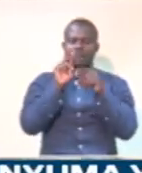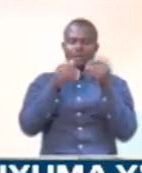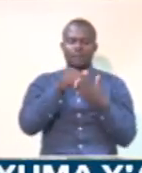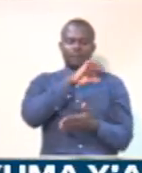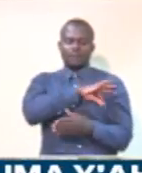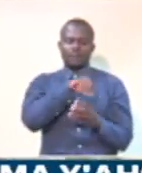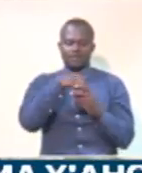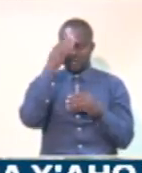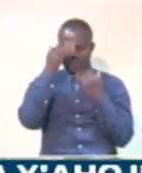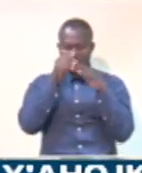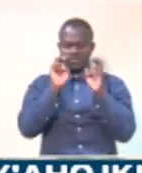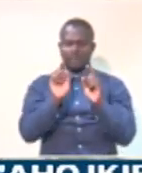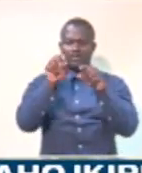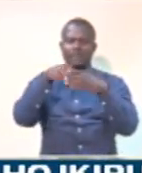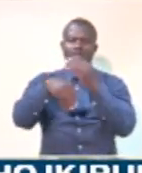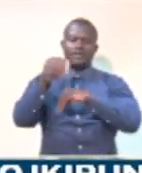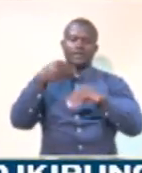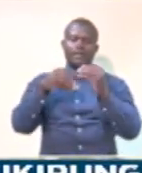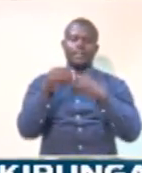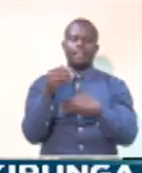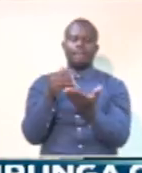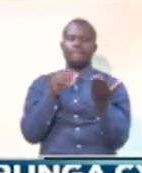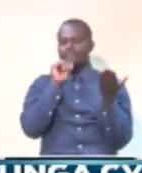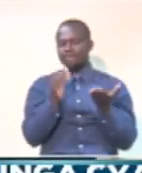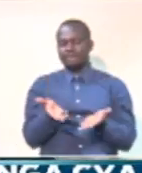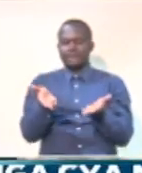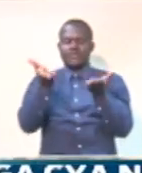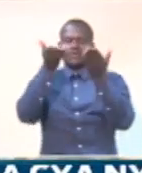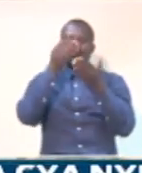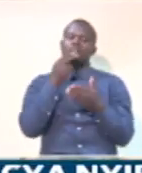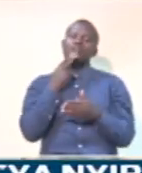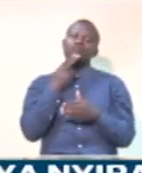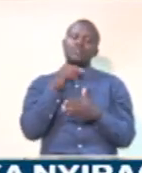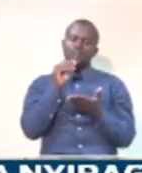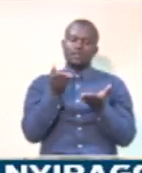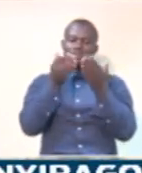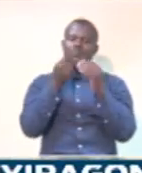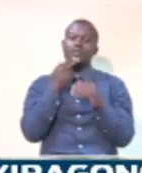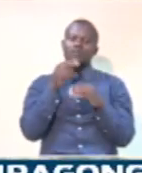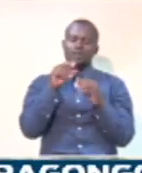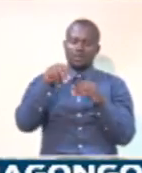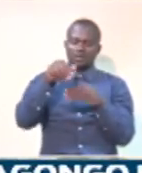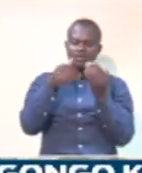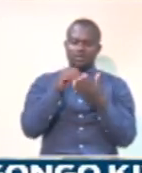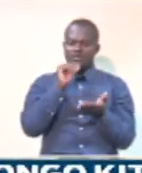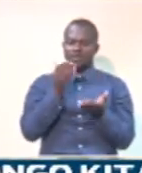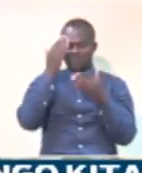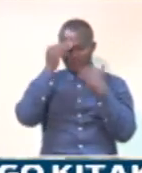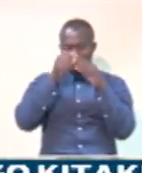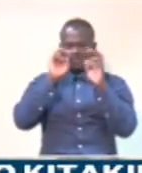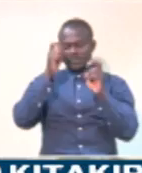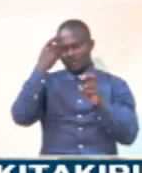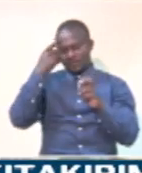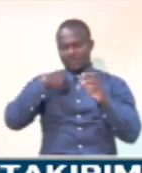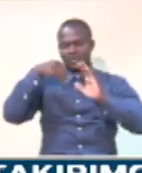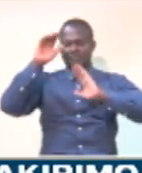akabyungukiramo kuko ajya ku isoko igicuruzwa kitazamutse isukari itazamutse umuceri utazamutse kubera ko leta